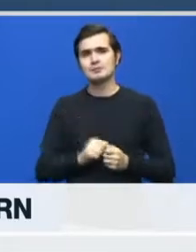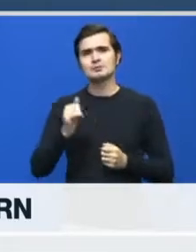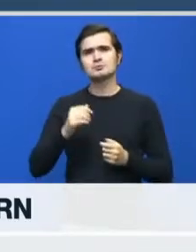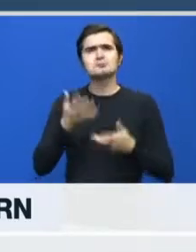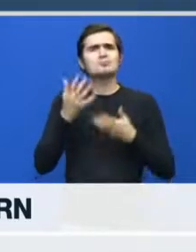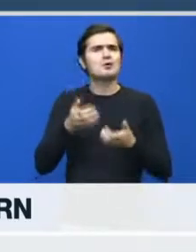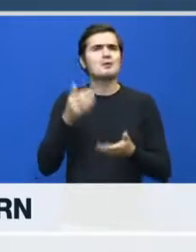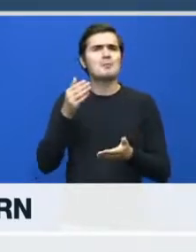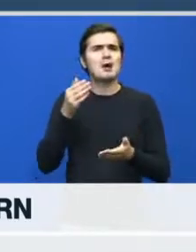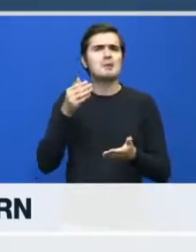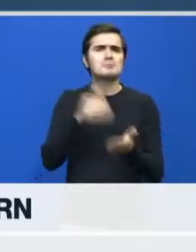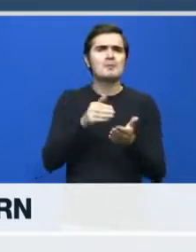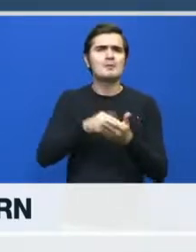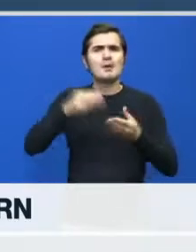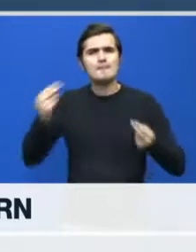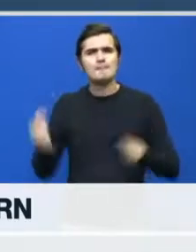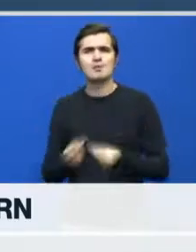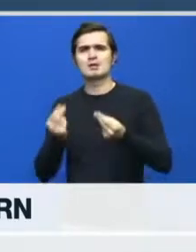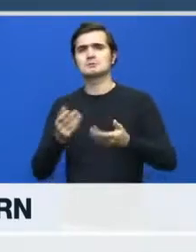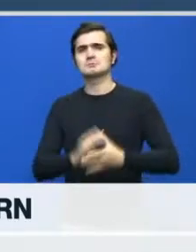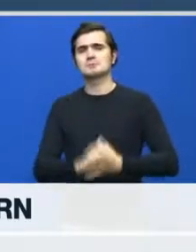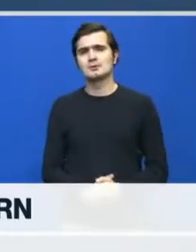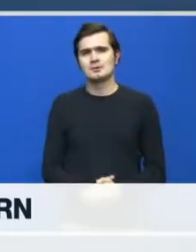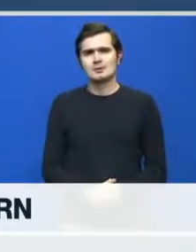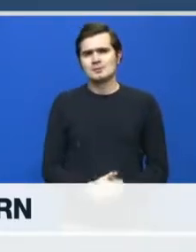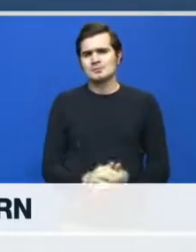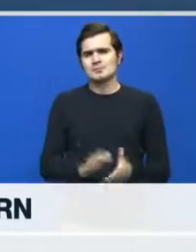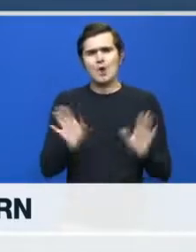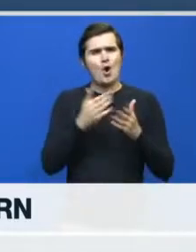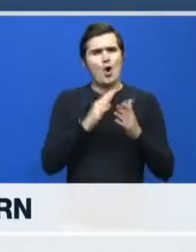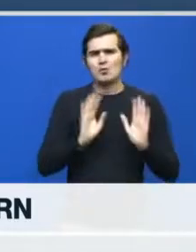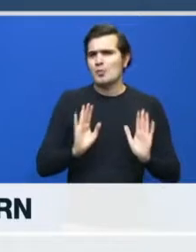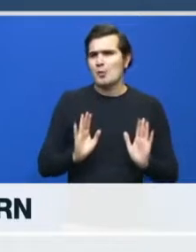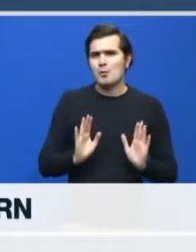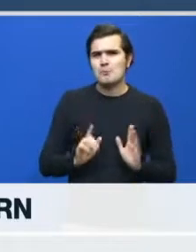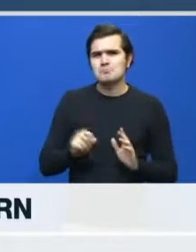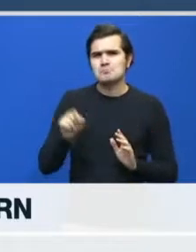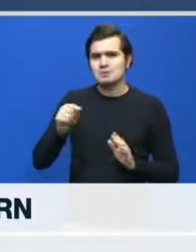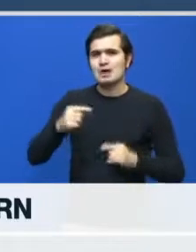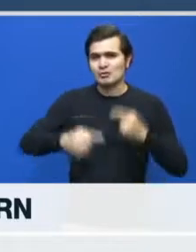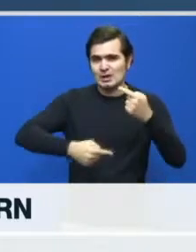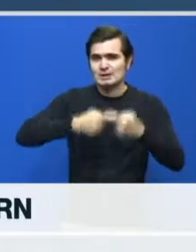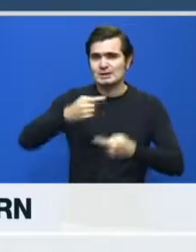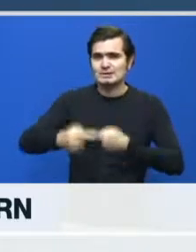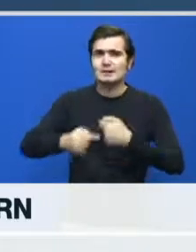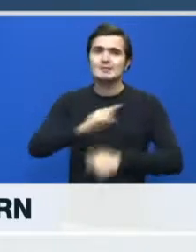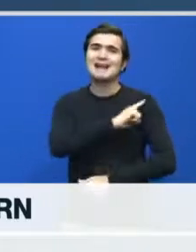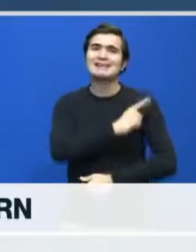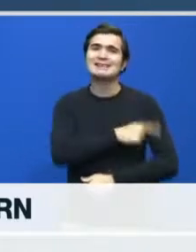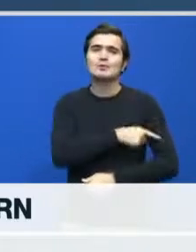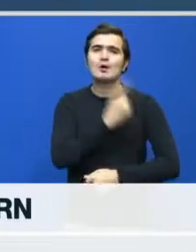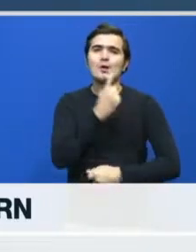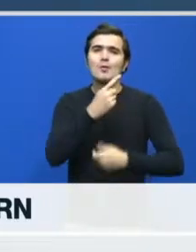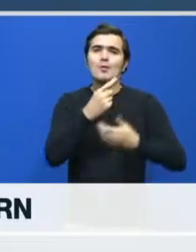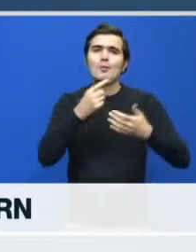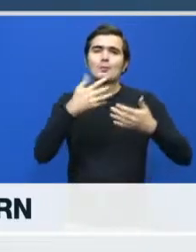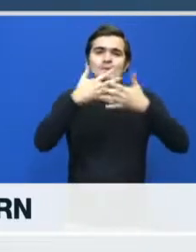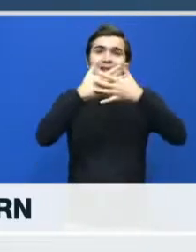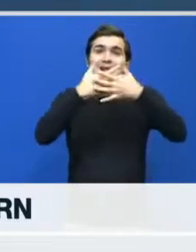trebuie îmbunătățit. Oricum, prin acest sistem se asigură o transparentizare